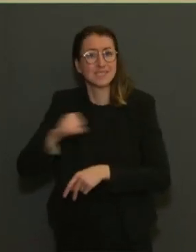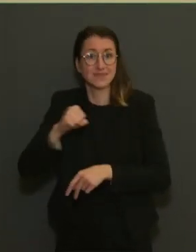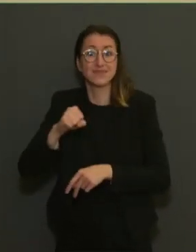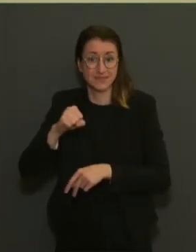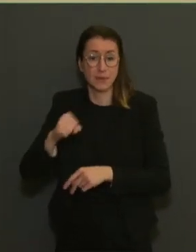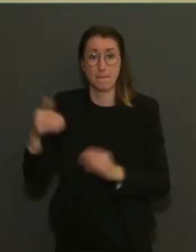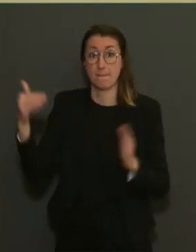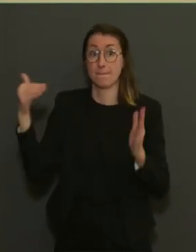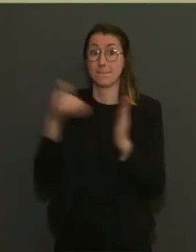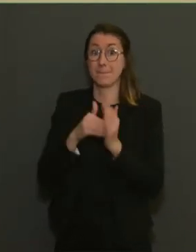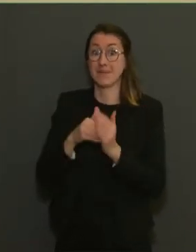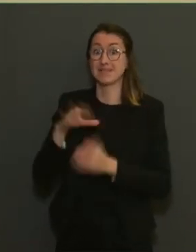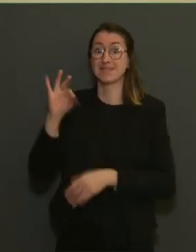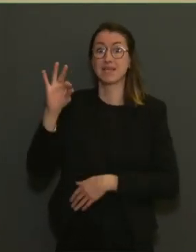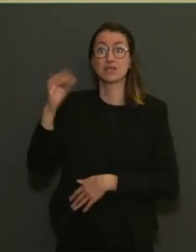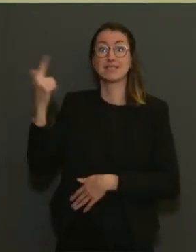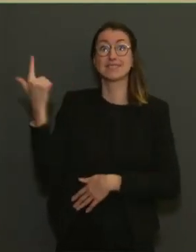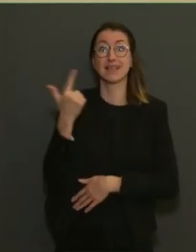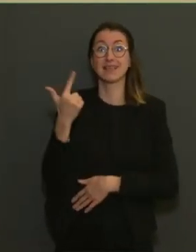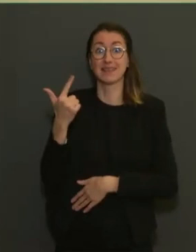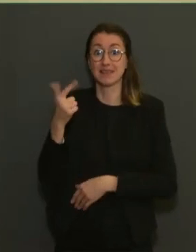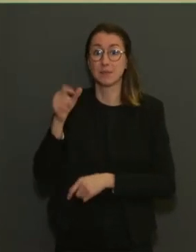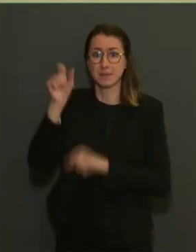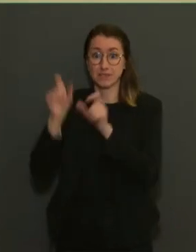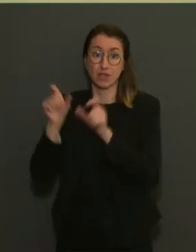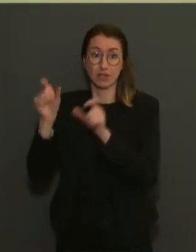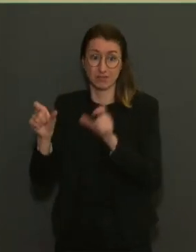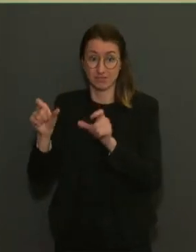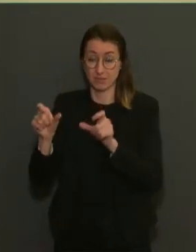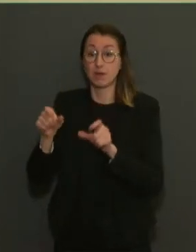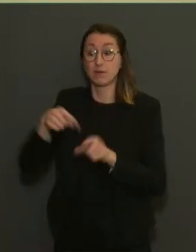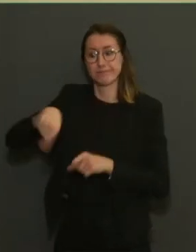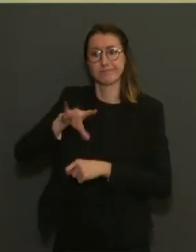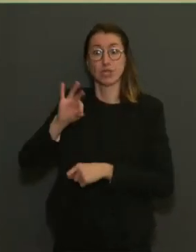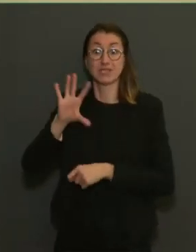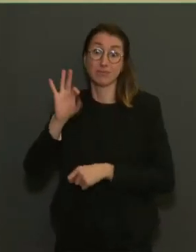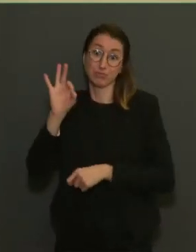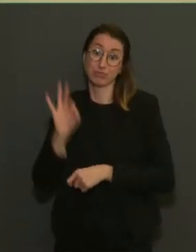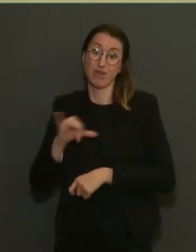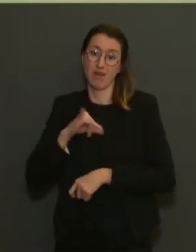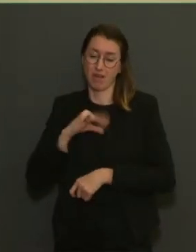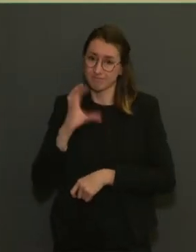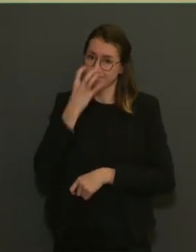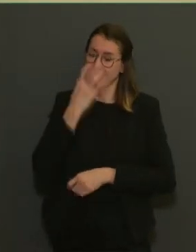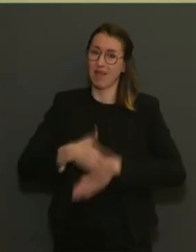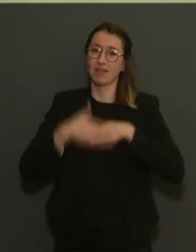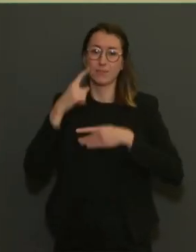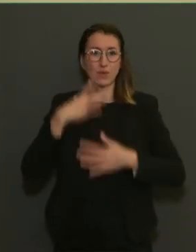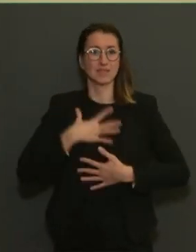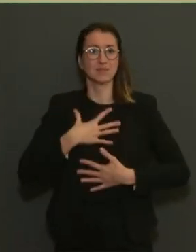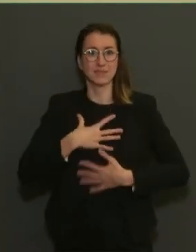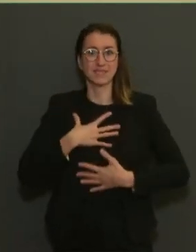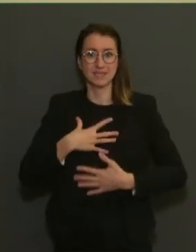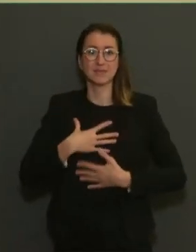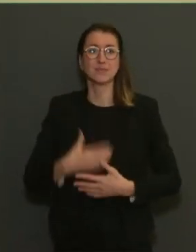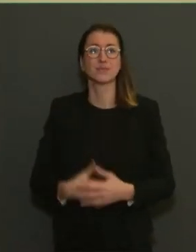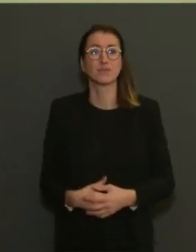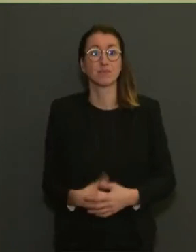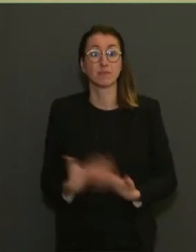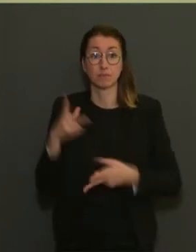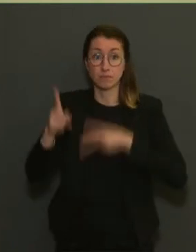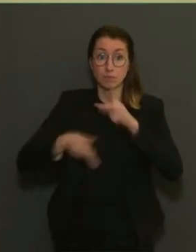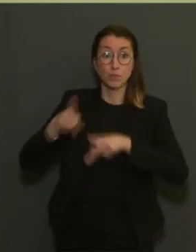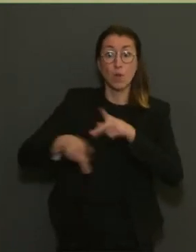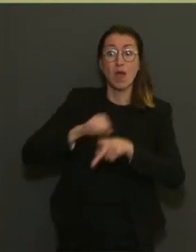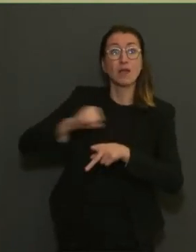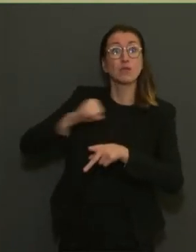eux sont en ventilation artificielle. Les chiffres des soins intensifs continuent à doubler